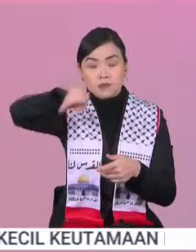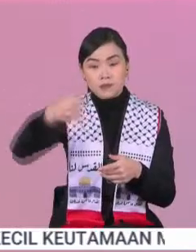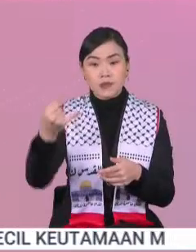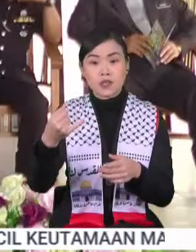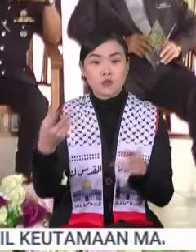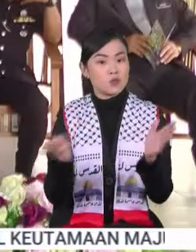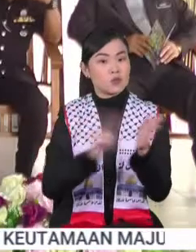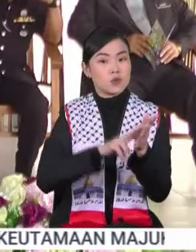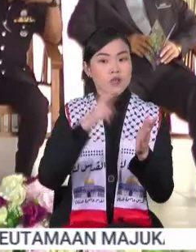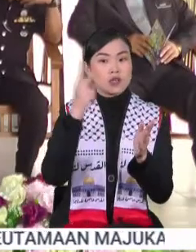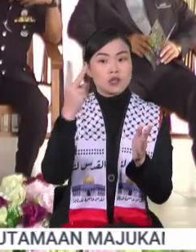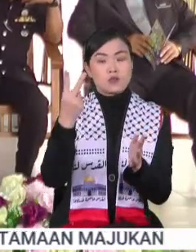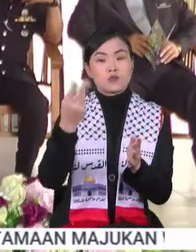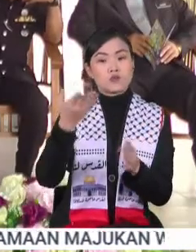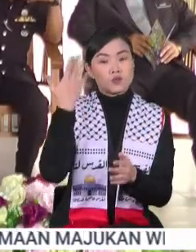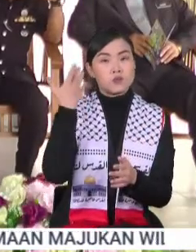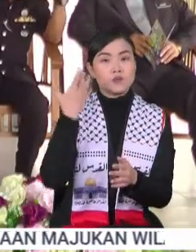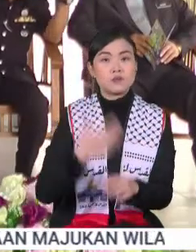lepas